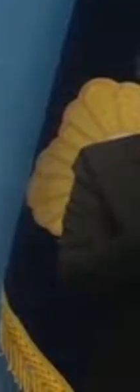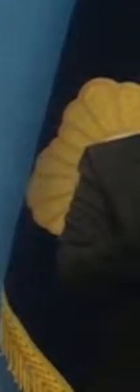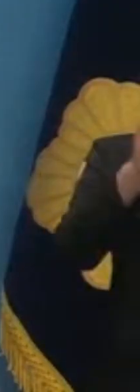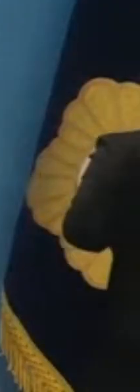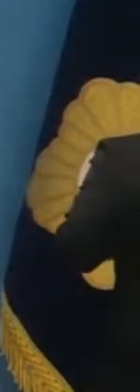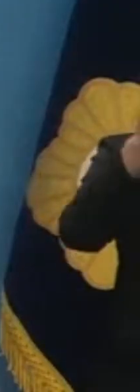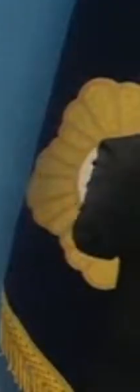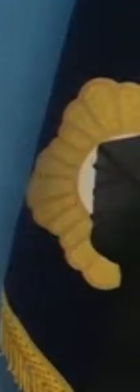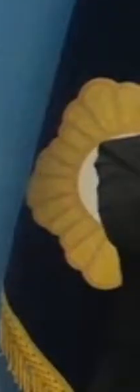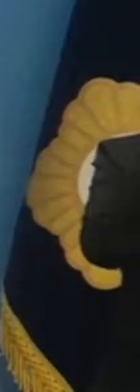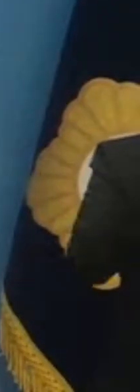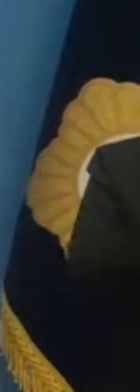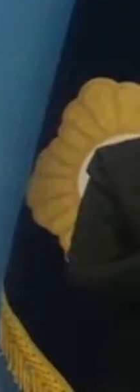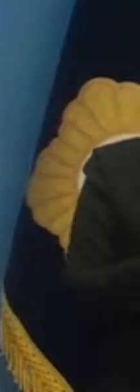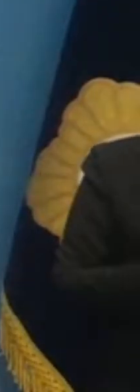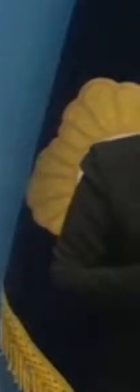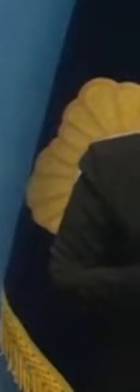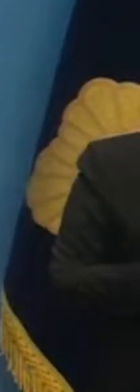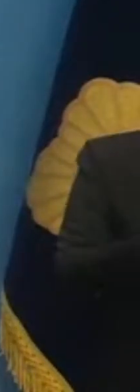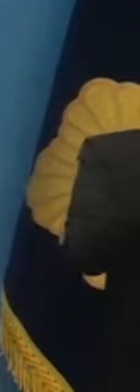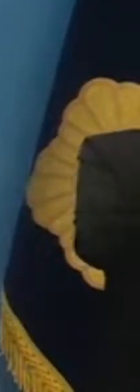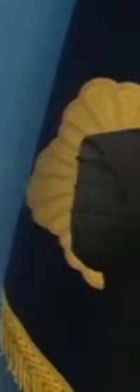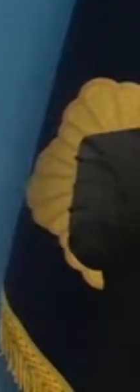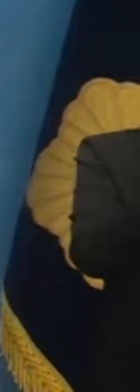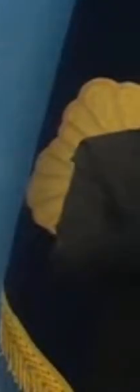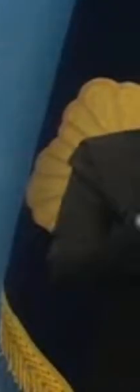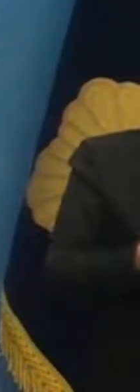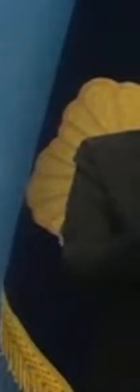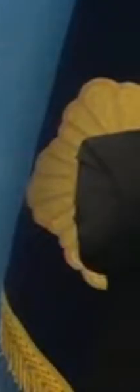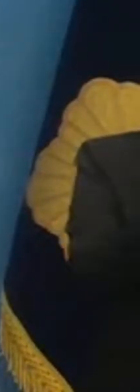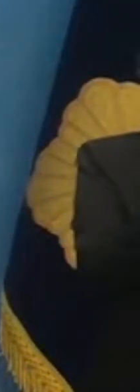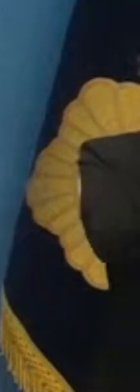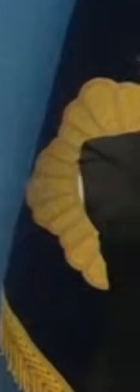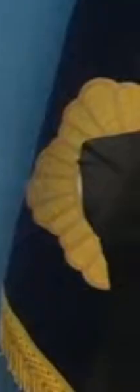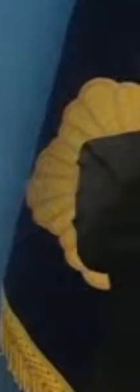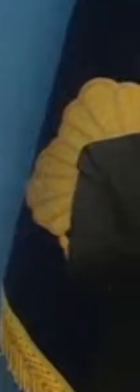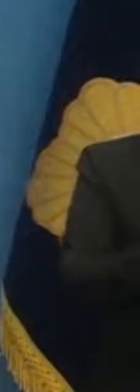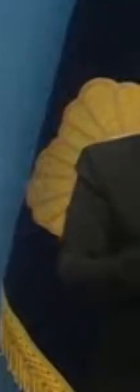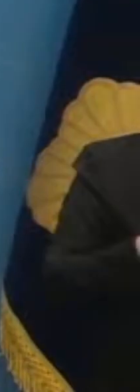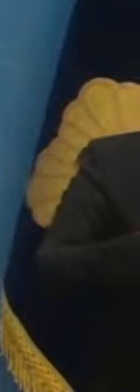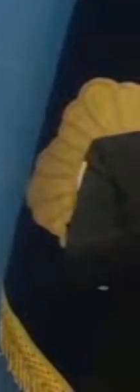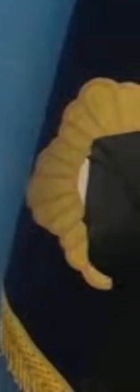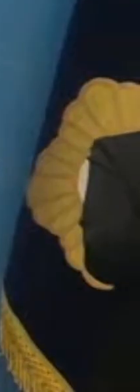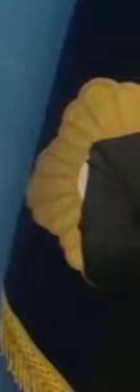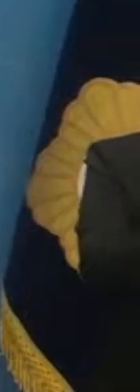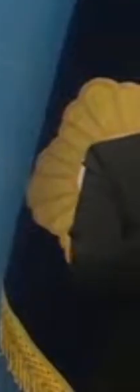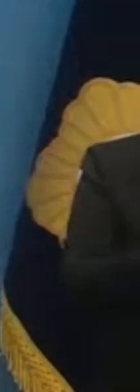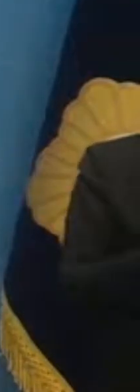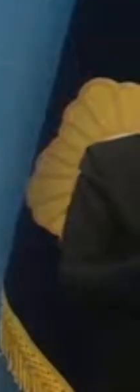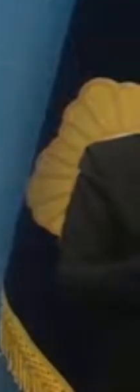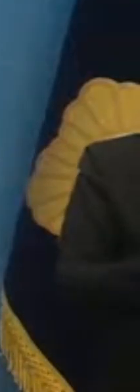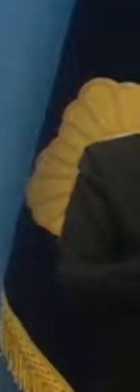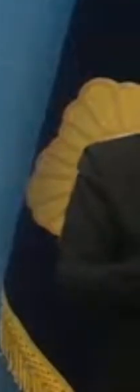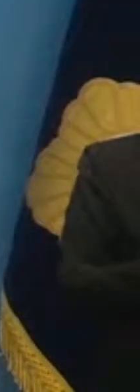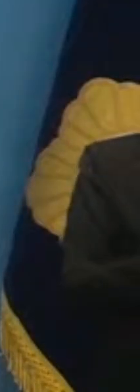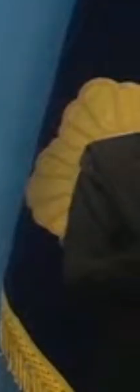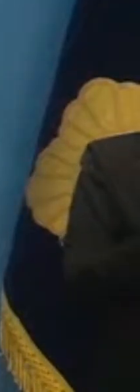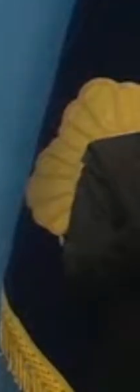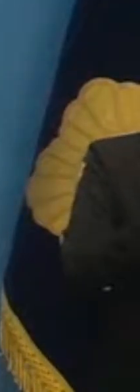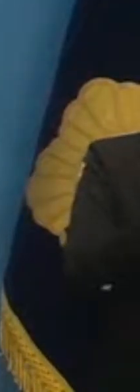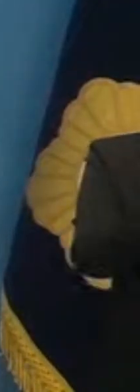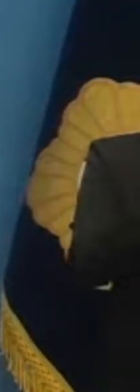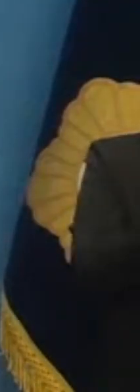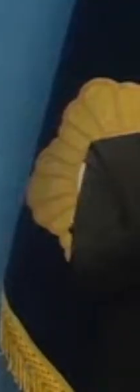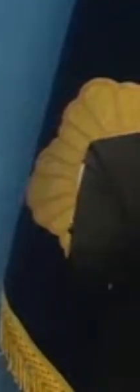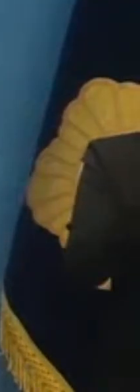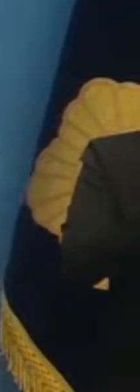사실이 확인되었습니다. 또한 특정 유튜브 영상의 댓글에 이재명 처리해주세요. 솔직히 벤츠 C클 뽑을 돈까지